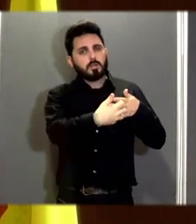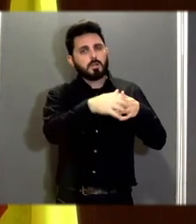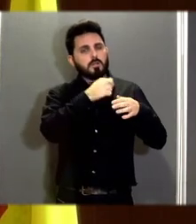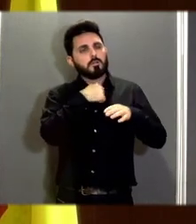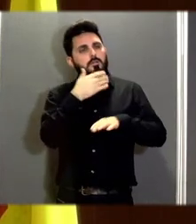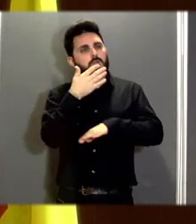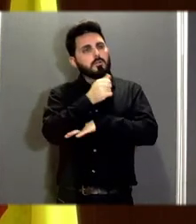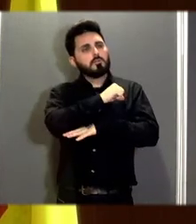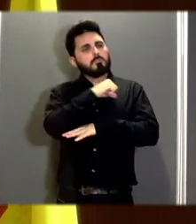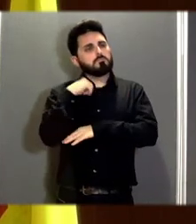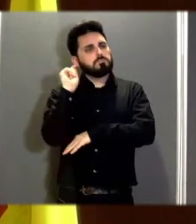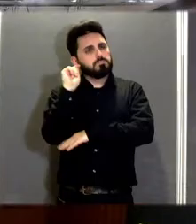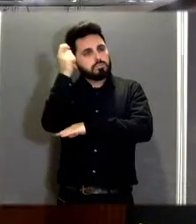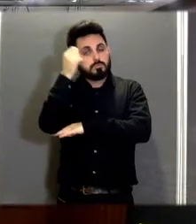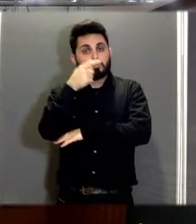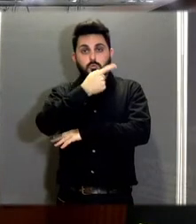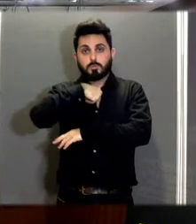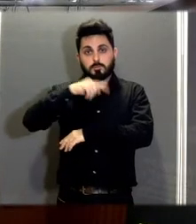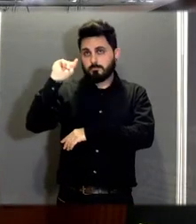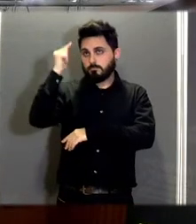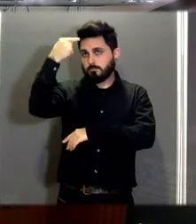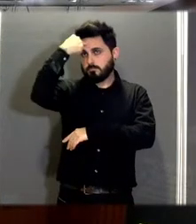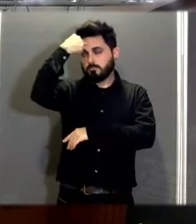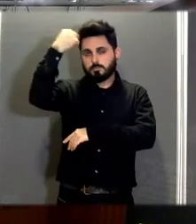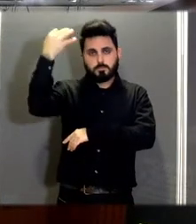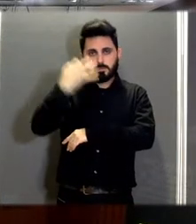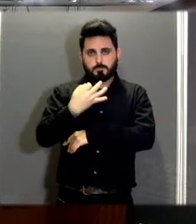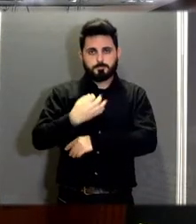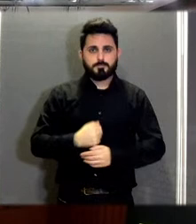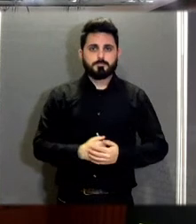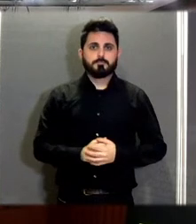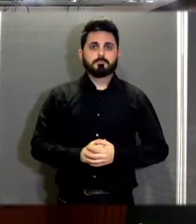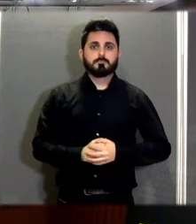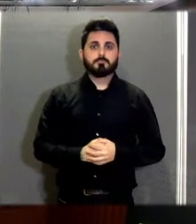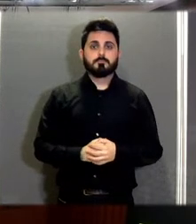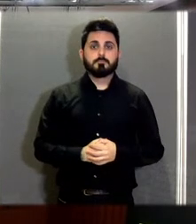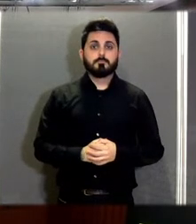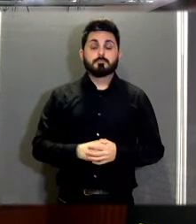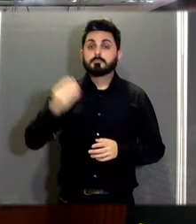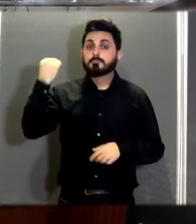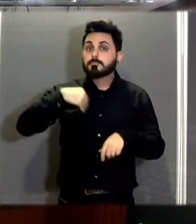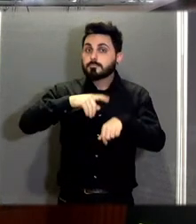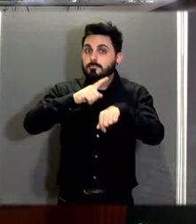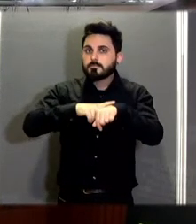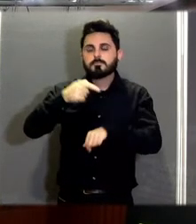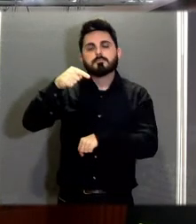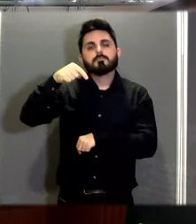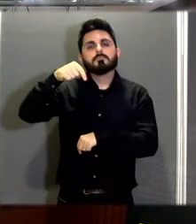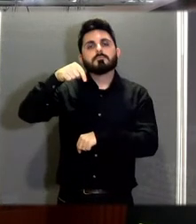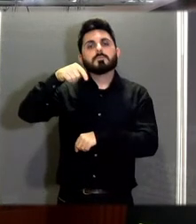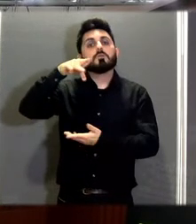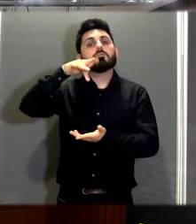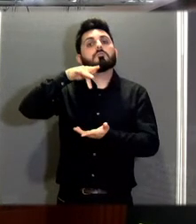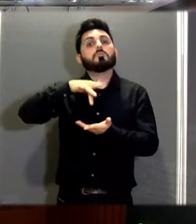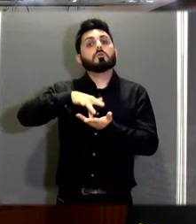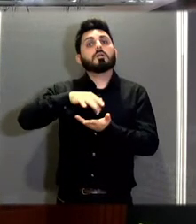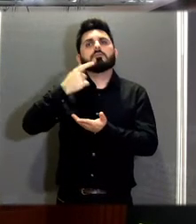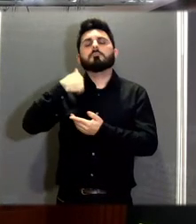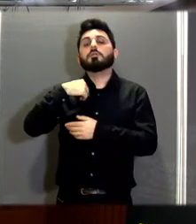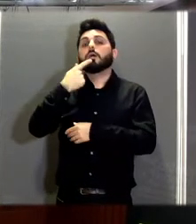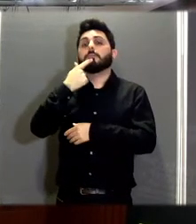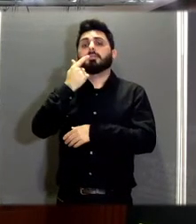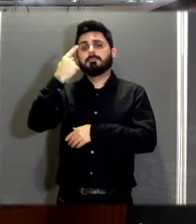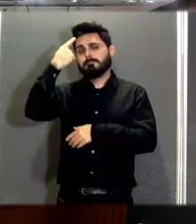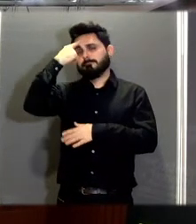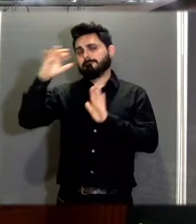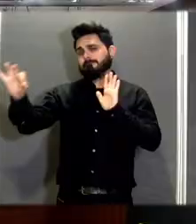tant, siguem conscients de les nostres forces. A la vegada, i sense oblidar-ho, hem de superar el que se'n va dir a la sala, el trauma